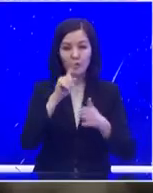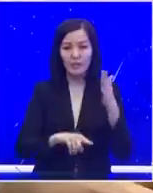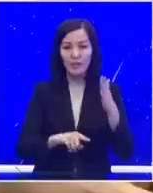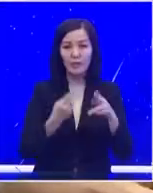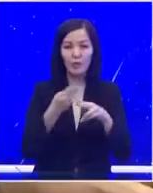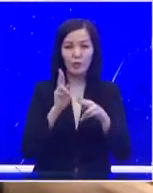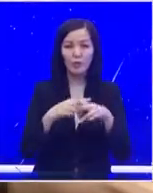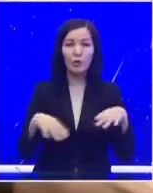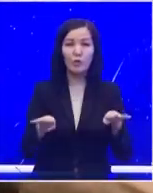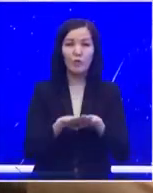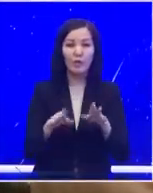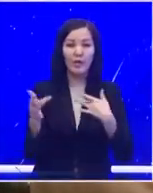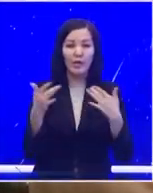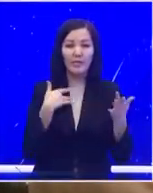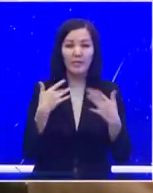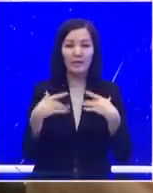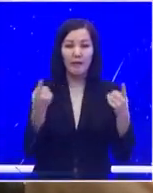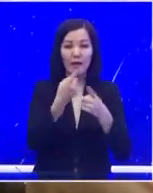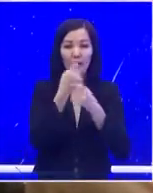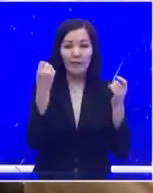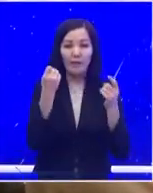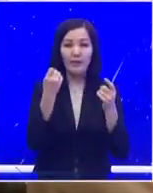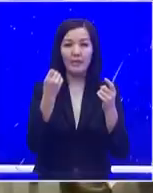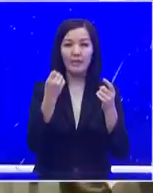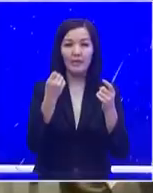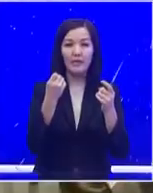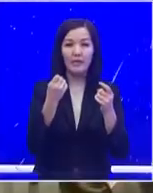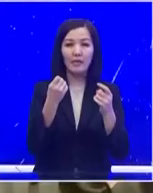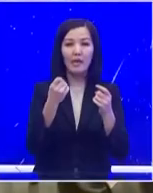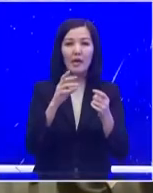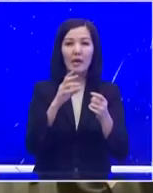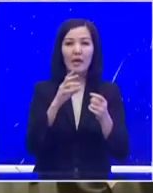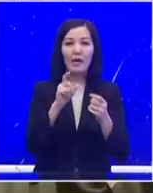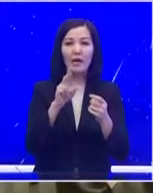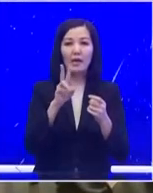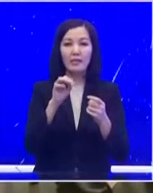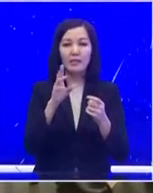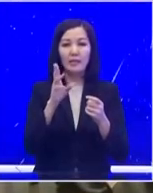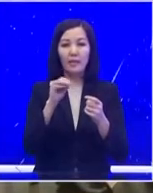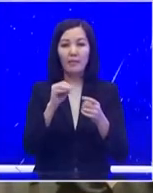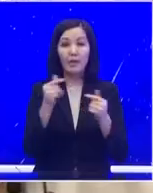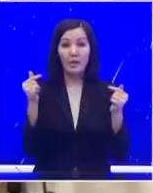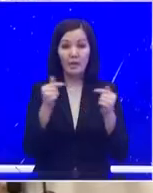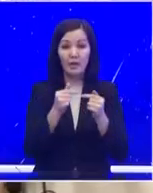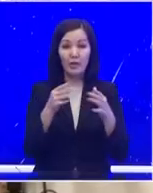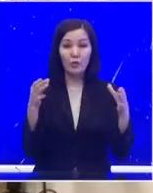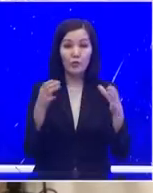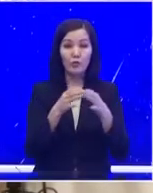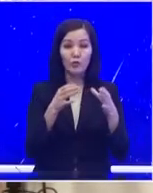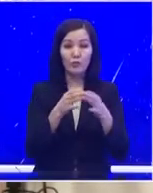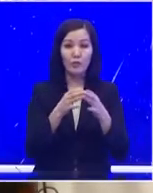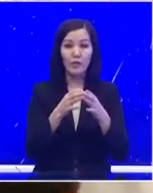Сондықтан мұндай концерттің ақпараттық энциклопедиялық анықтамалыққа лайық екеніне сенімді болды. Себебі ұжымның